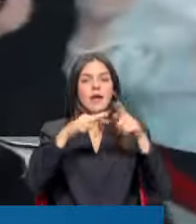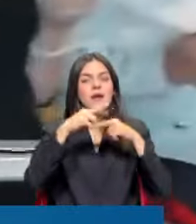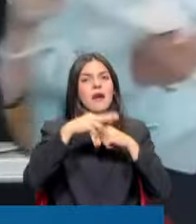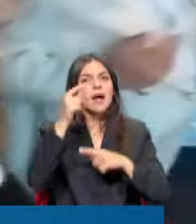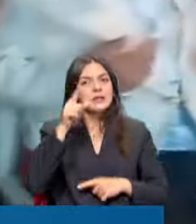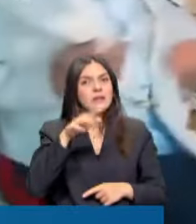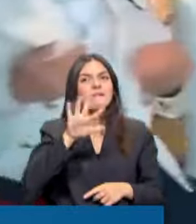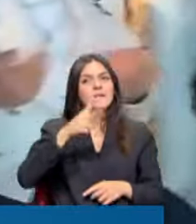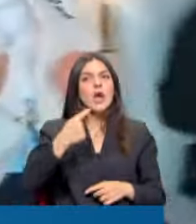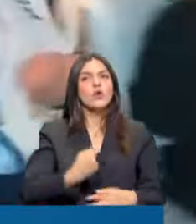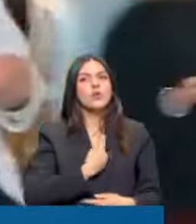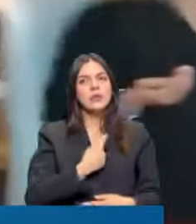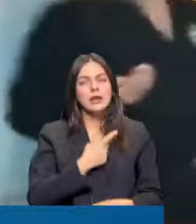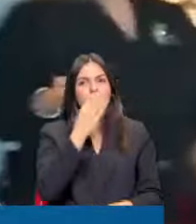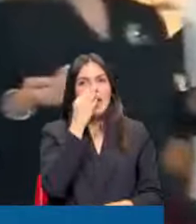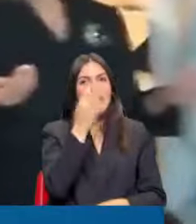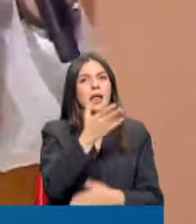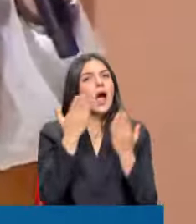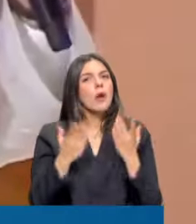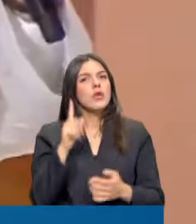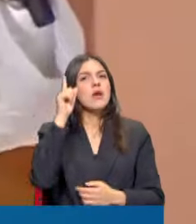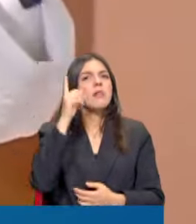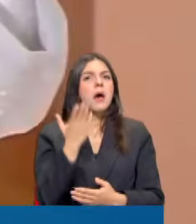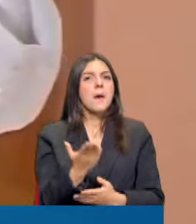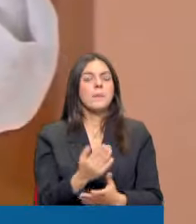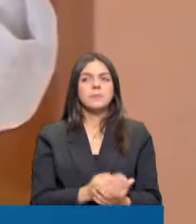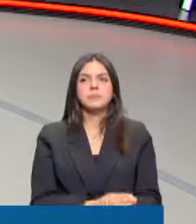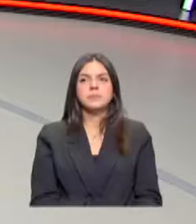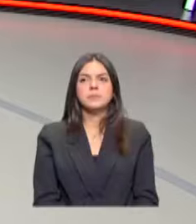de ruhlarını hediye eyledik, kabul eyle ya Rabbi.